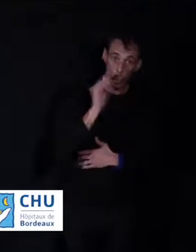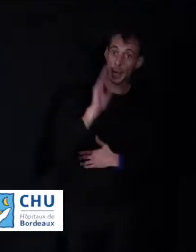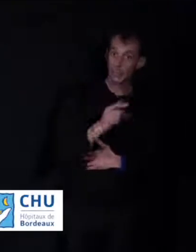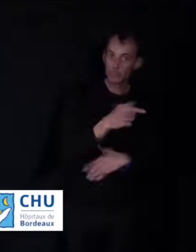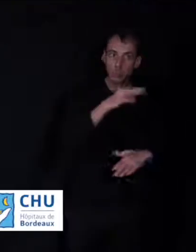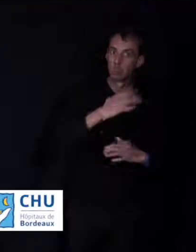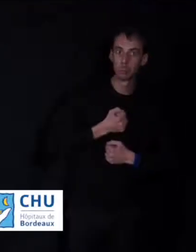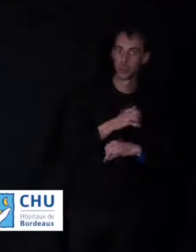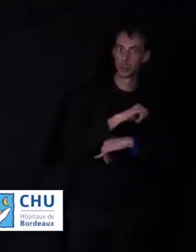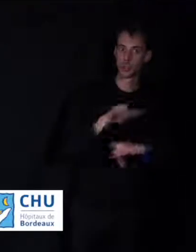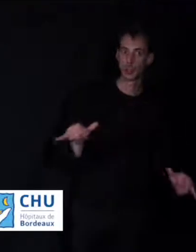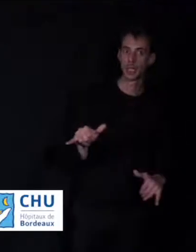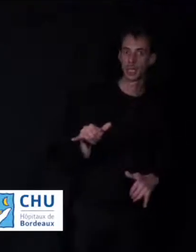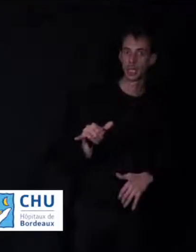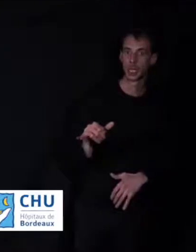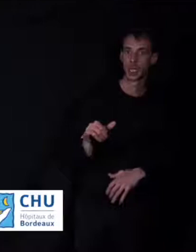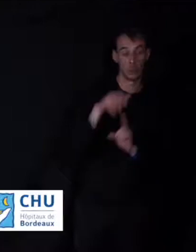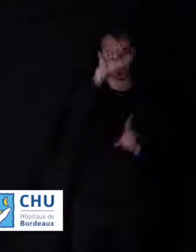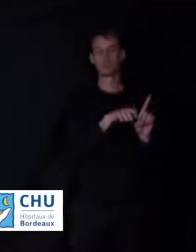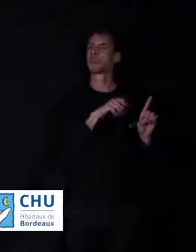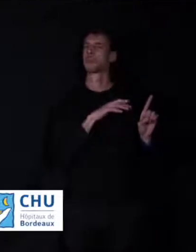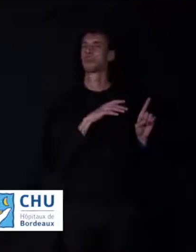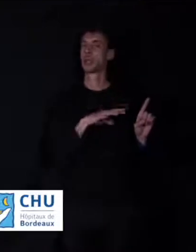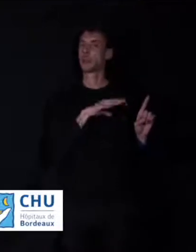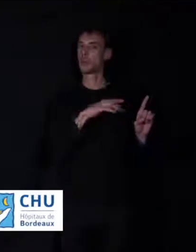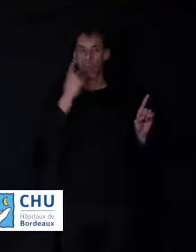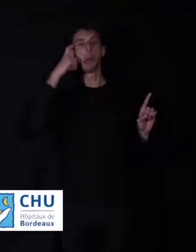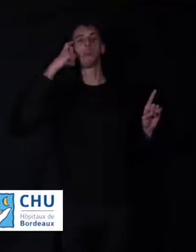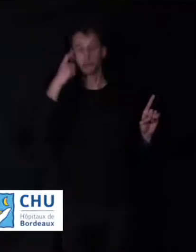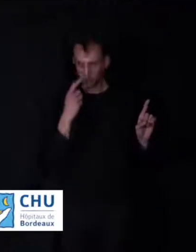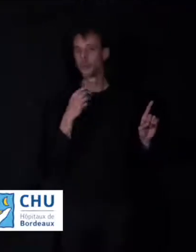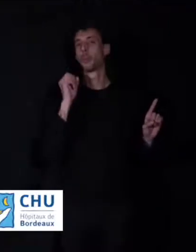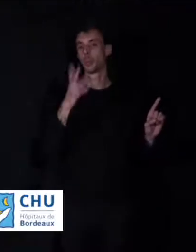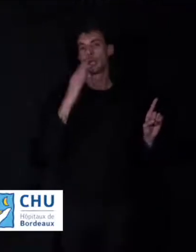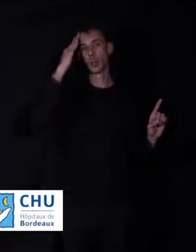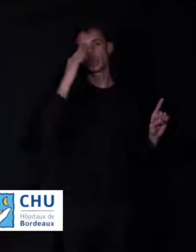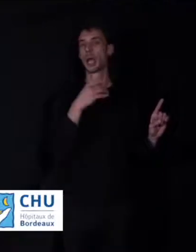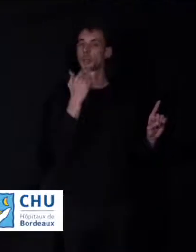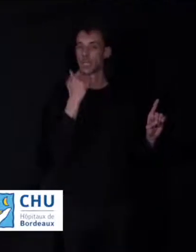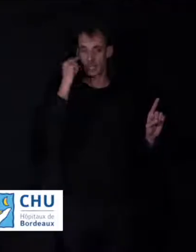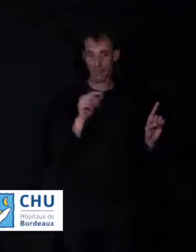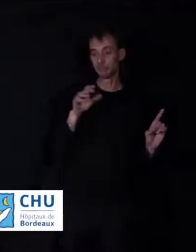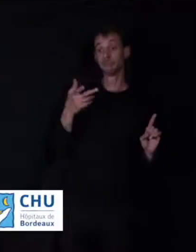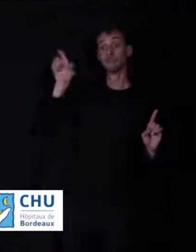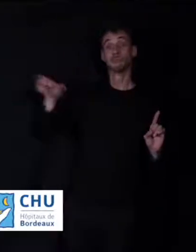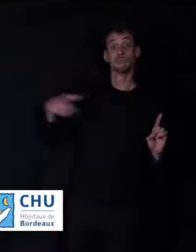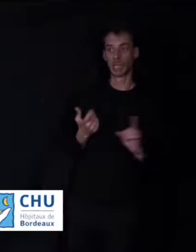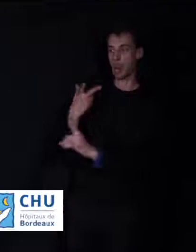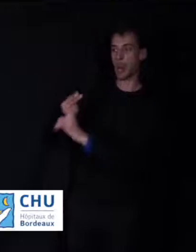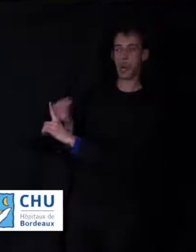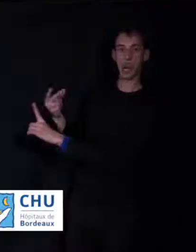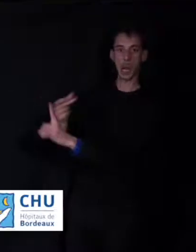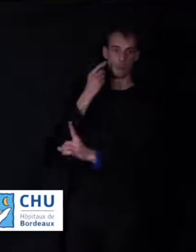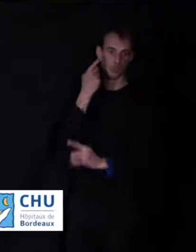la maladie animale pour immuniser des patients. Alors, il y a de très gros avantages par rapport à